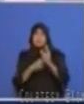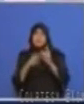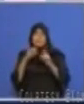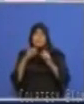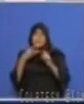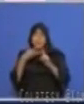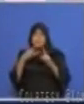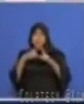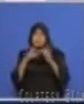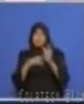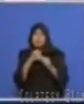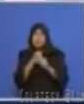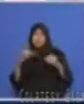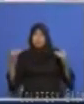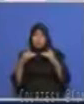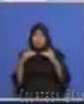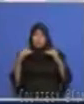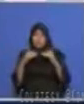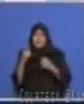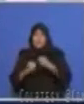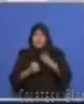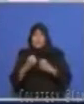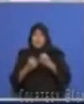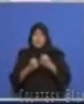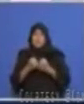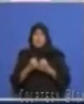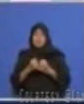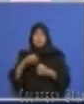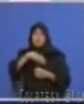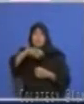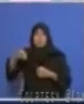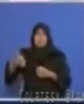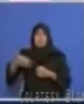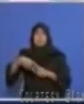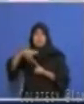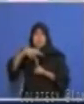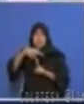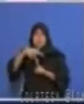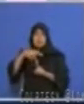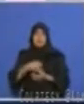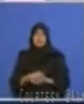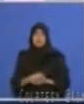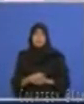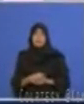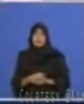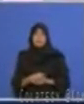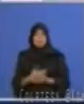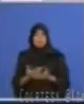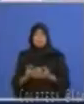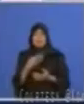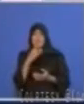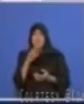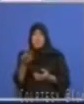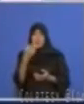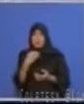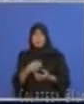untuk mensinkronkan kegiatan pada Kabupaten sampai dengan provinsi itu saja jawaban anda